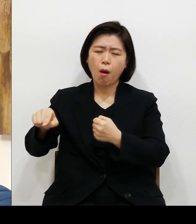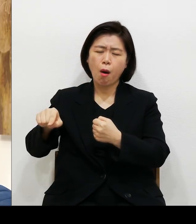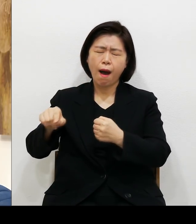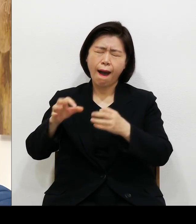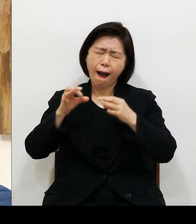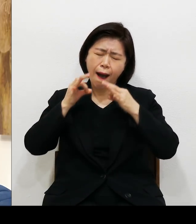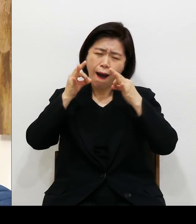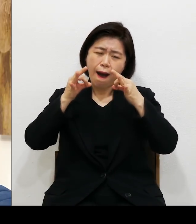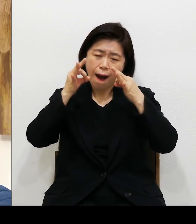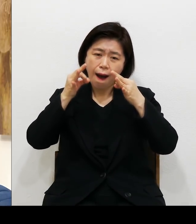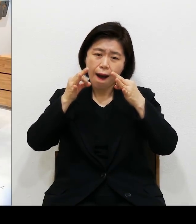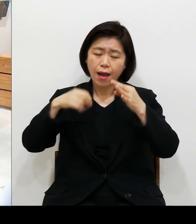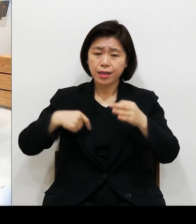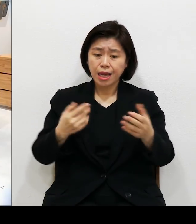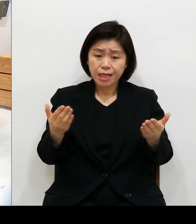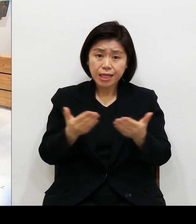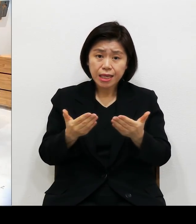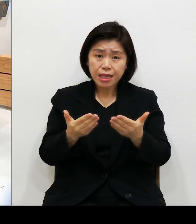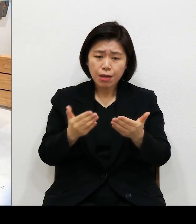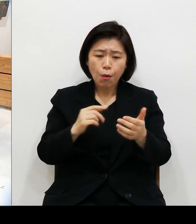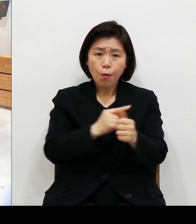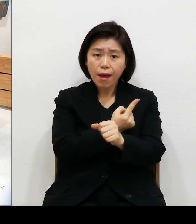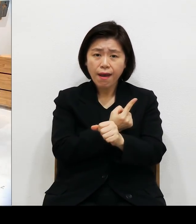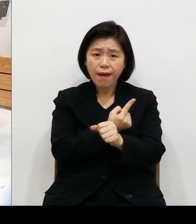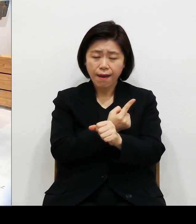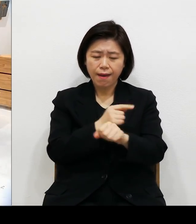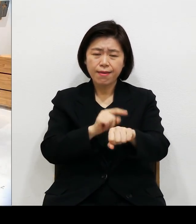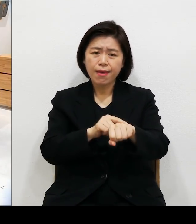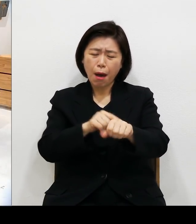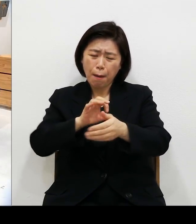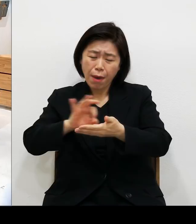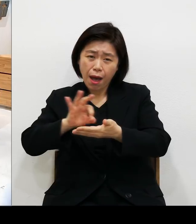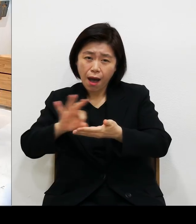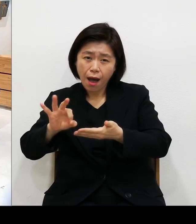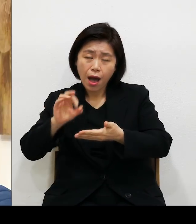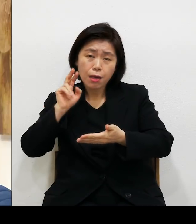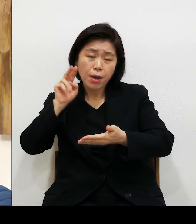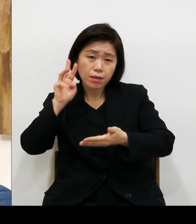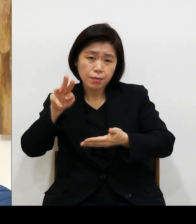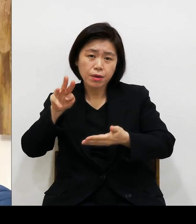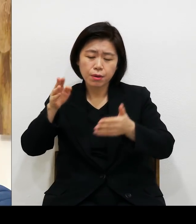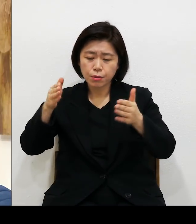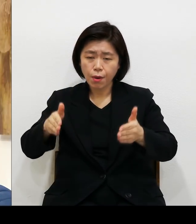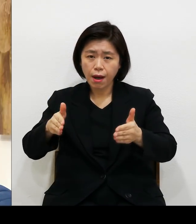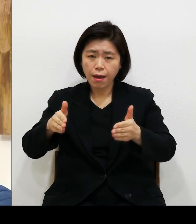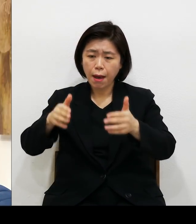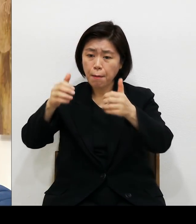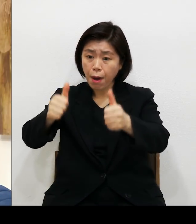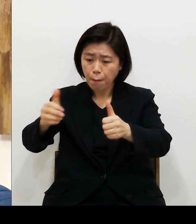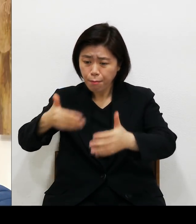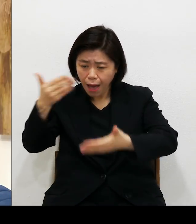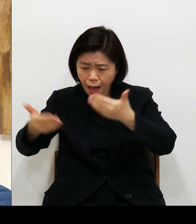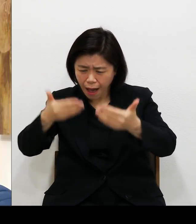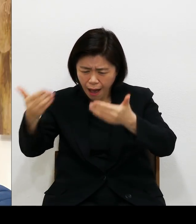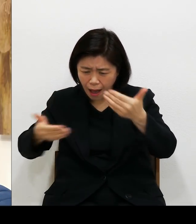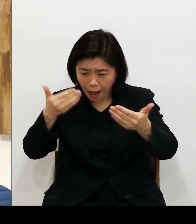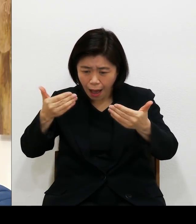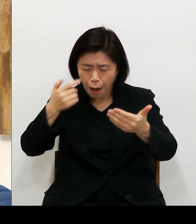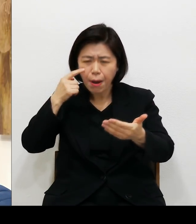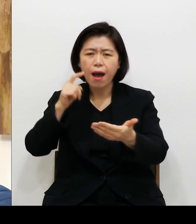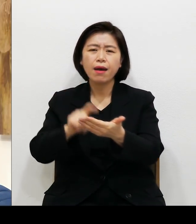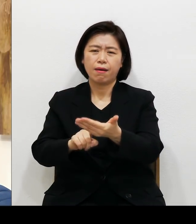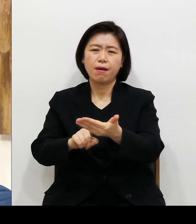하시고 판례만 찾으셨대요. 그래서 거의 2박 3일을 판례만 찾으시다가 찾으신 거예요.